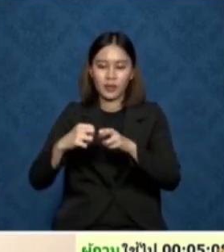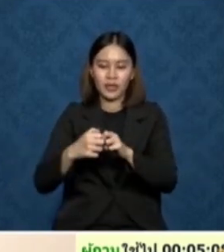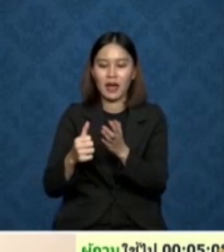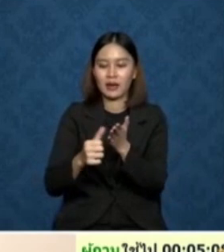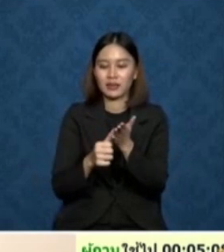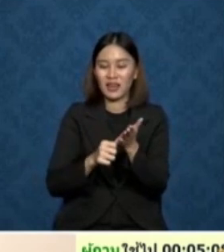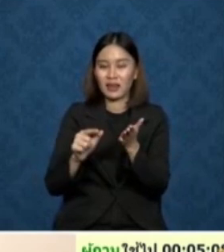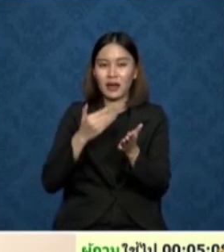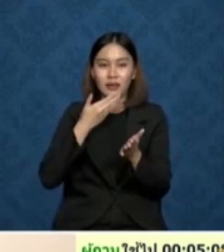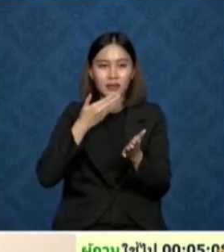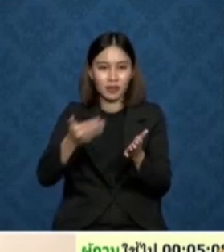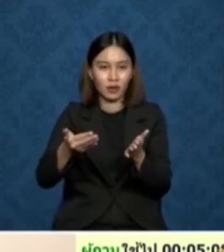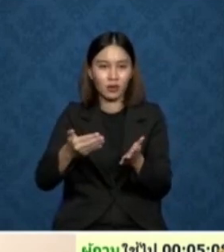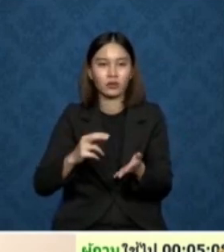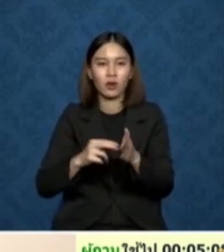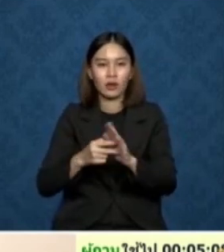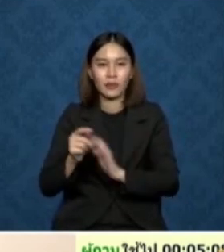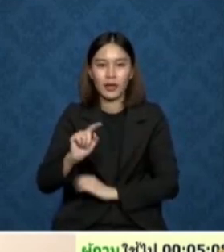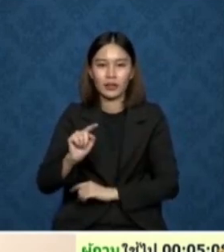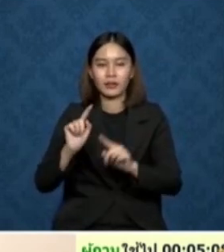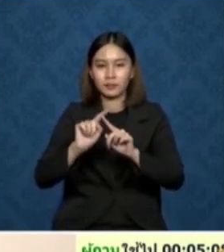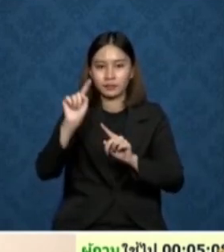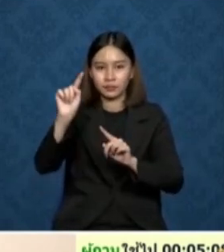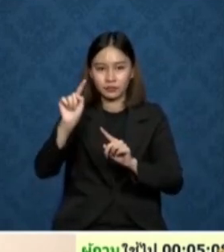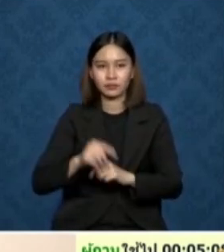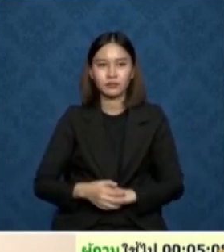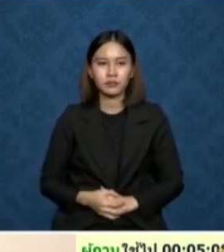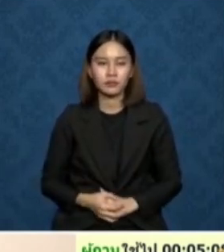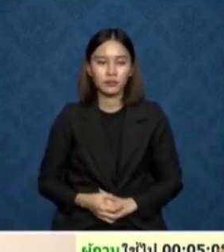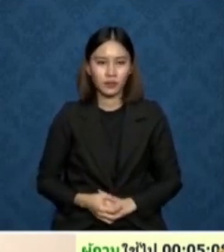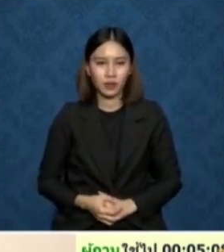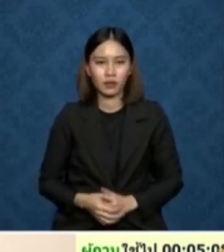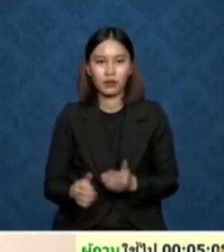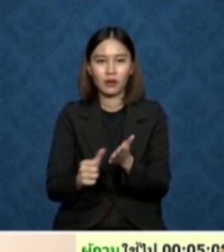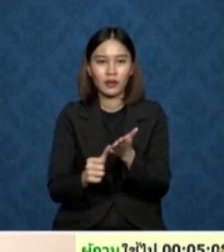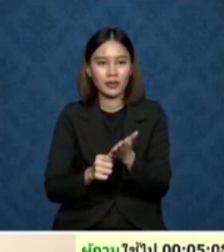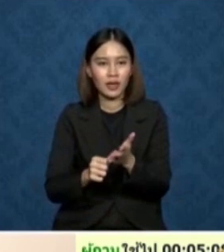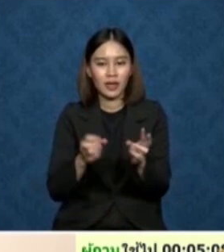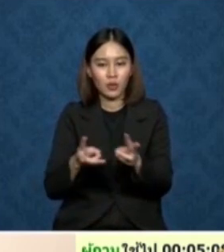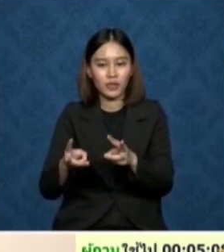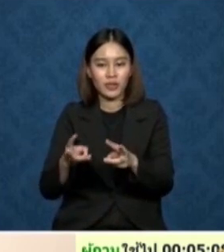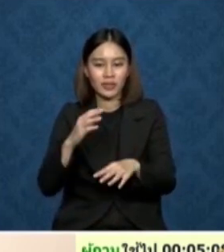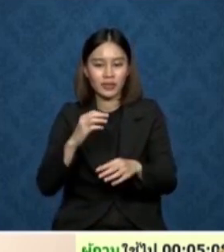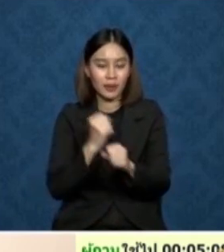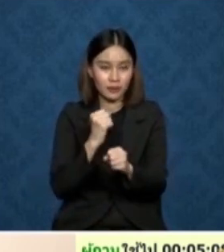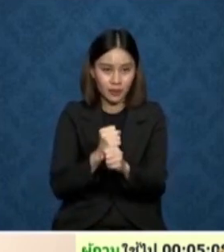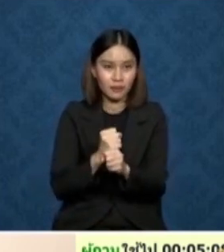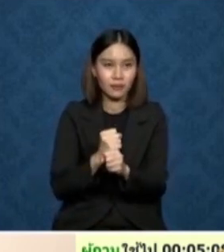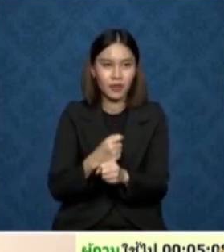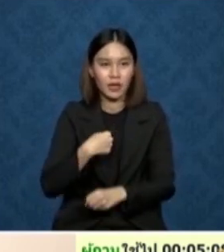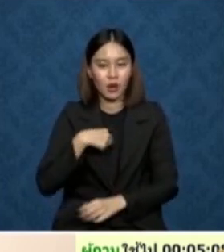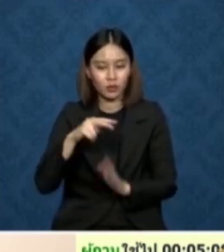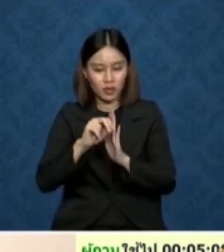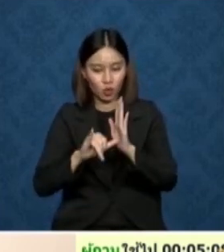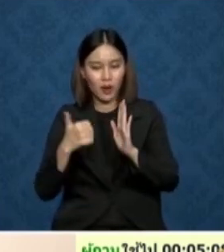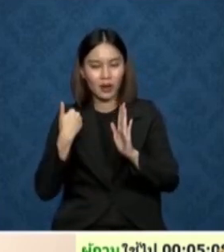บองการผลิโดยที่เราเ